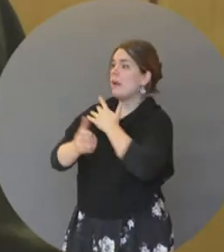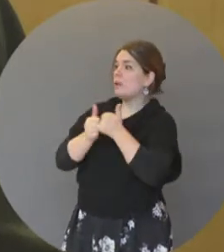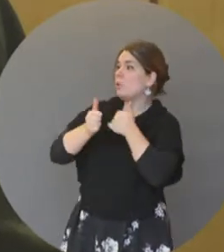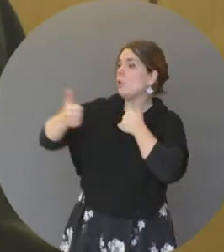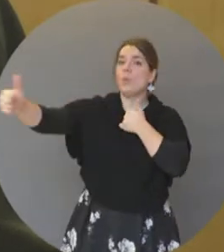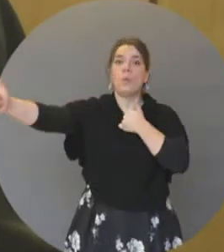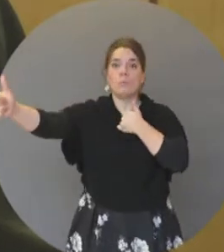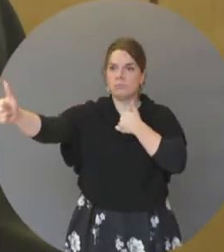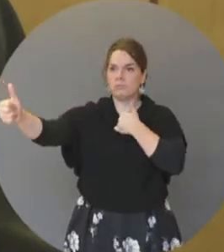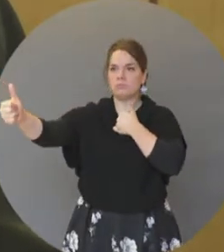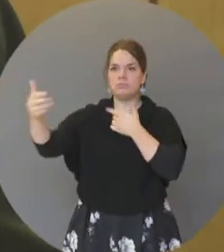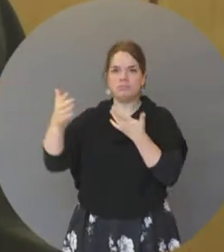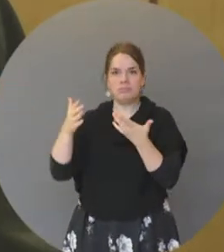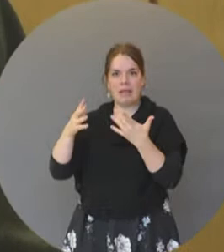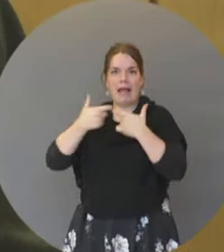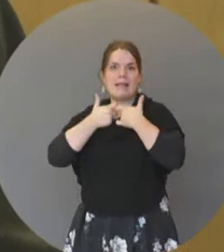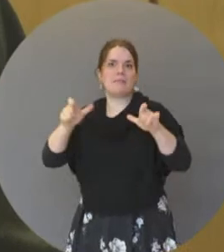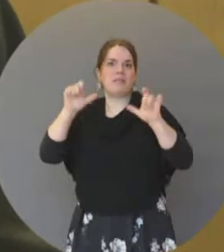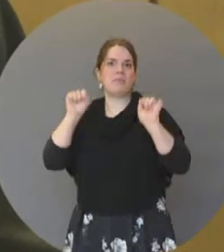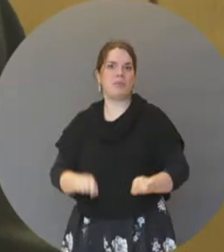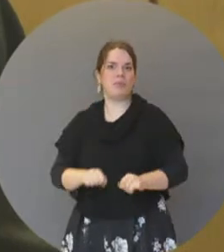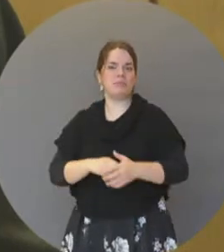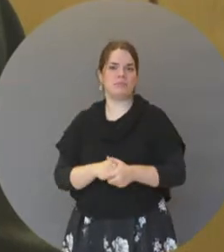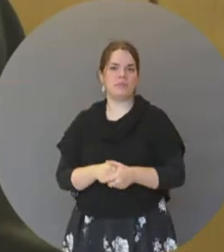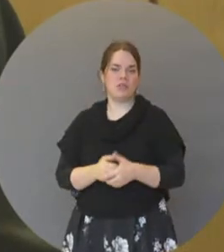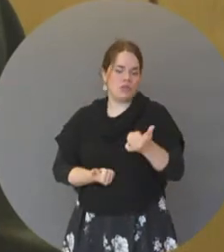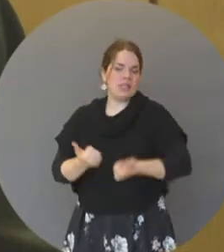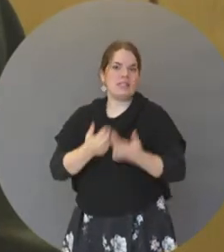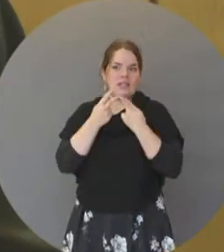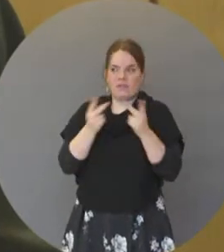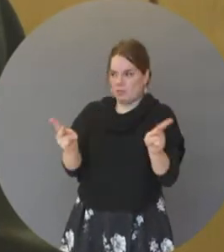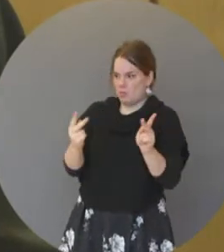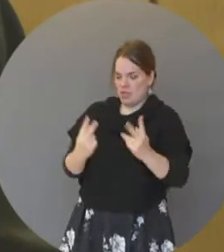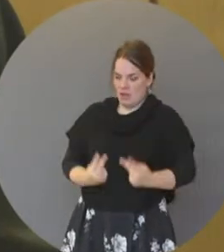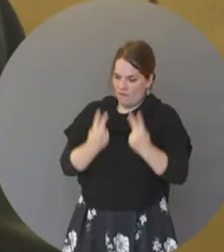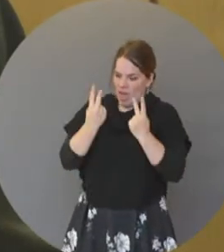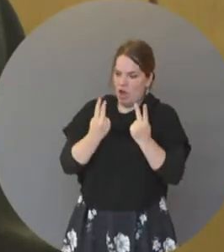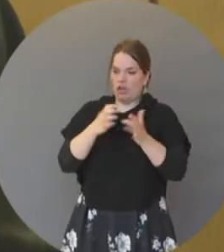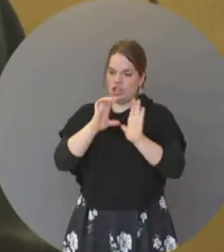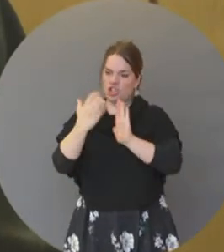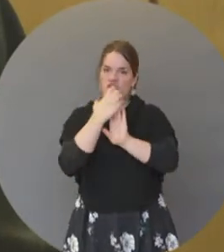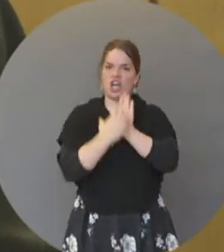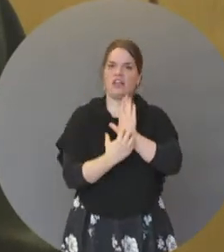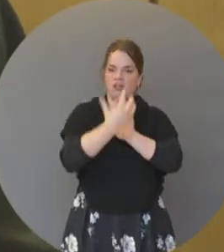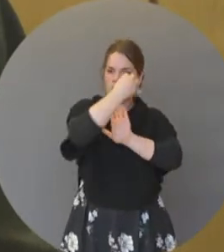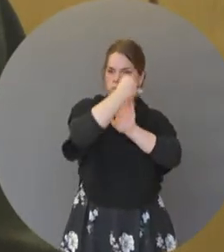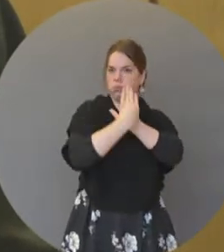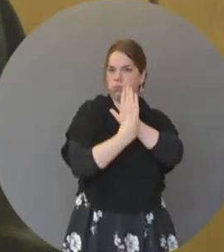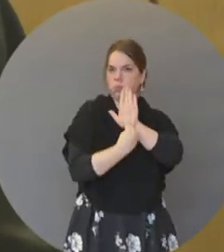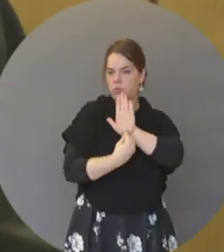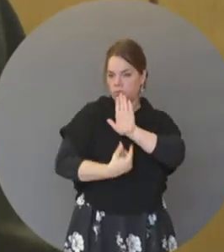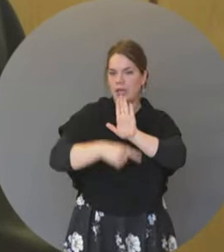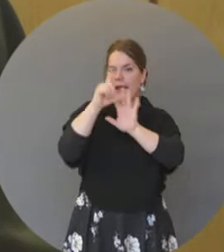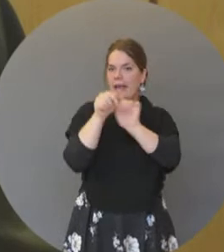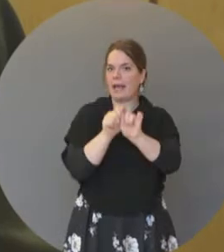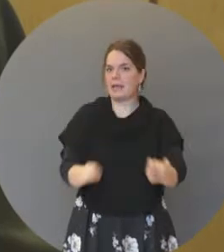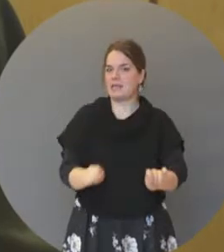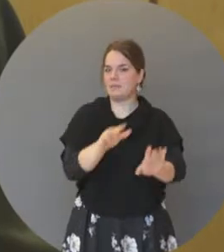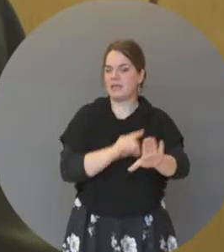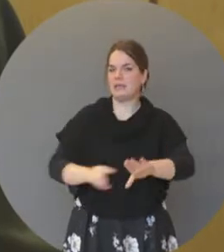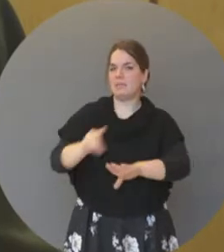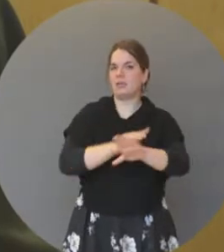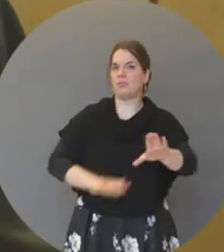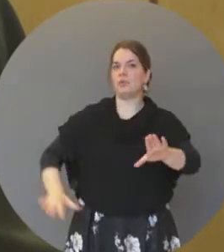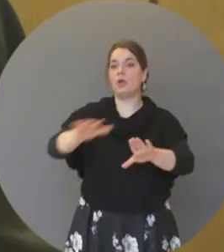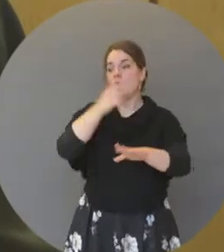pourrait construire une charte de valeur et d'objectifs à respecter en Seine-Maritime tant vis-à-vis des bénéficiaires